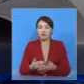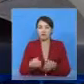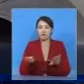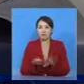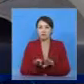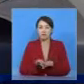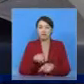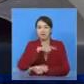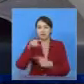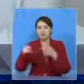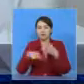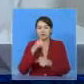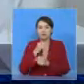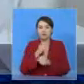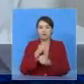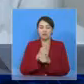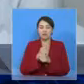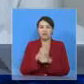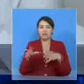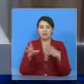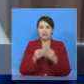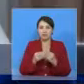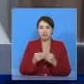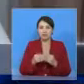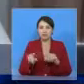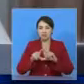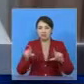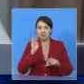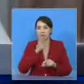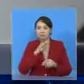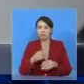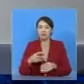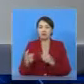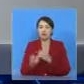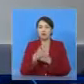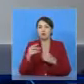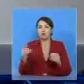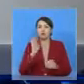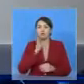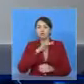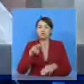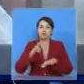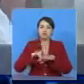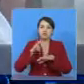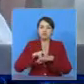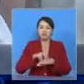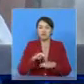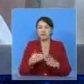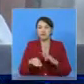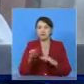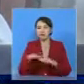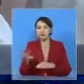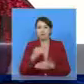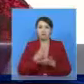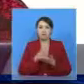также предпринимательской деятельности. Вместе с тем в здании «Анага Тагзым» прием женщин будут вести и врачи практически по